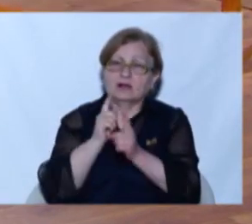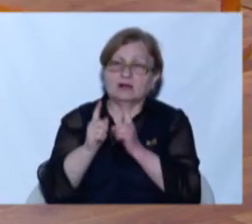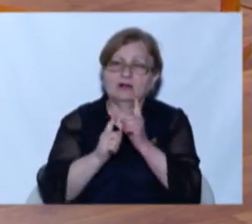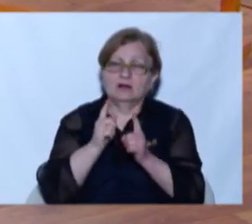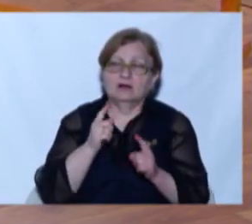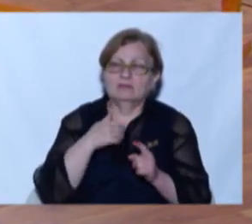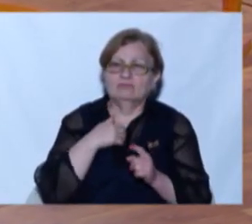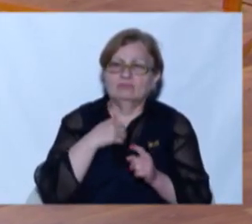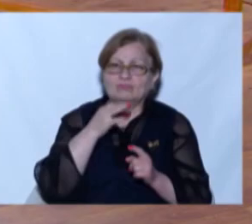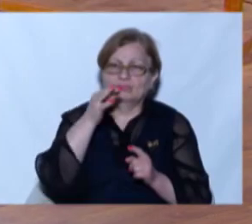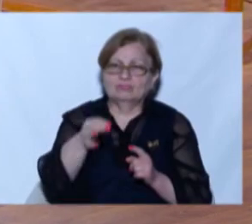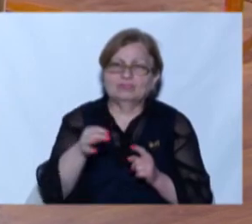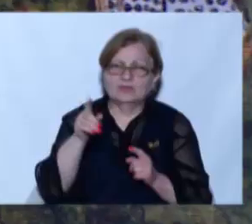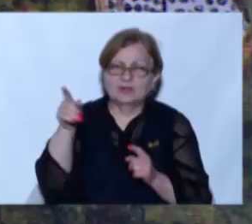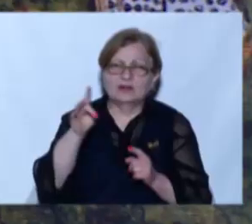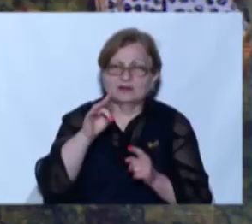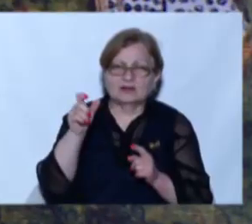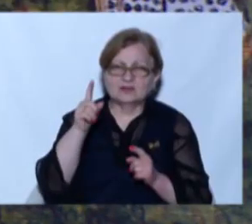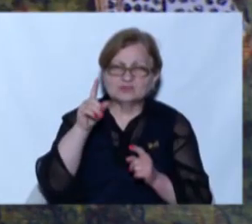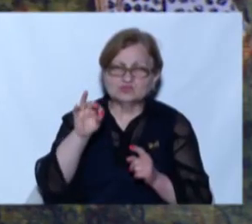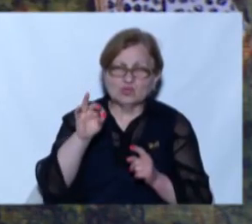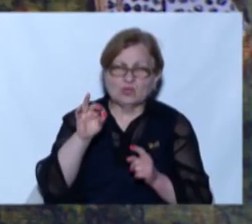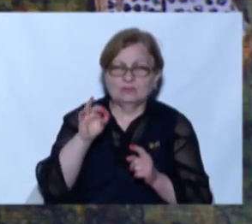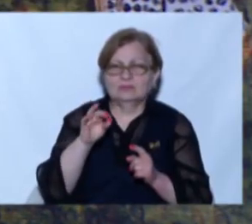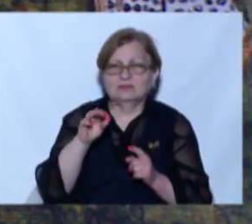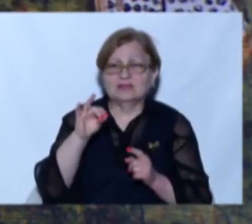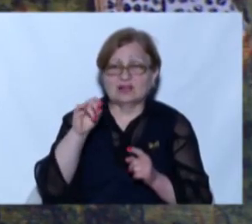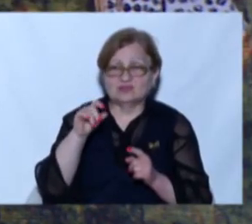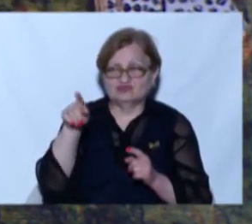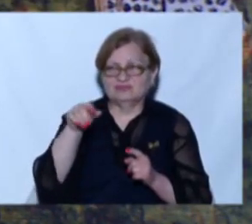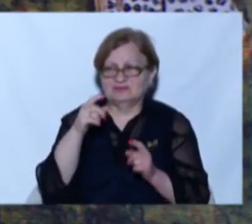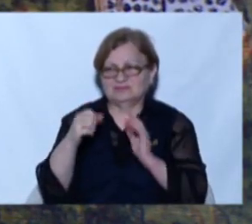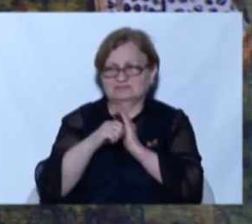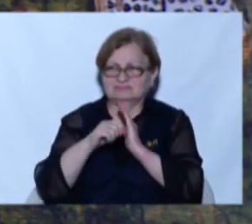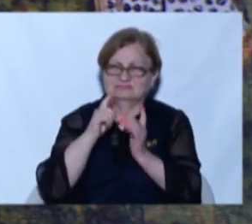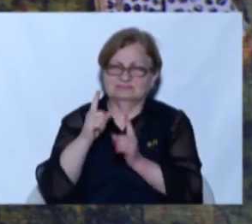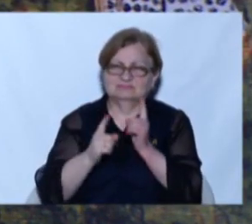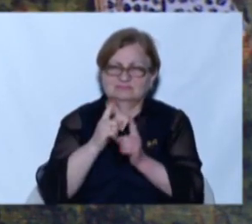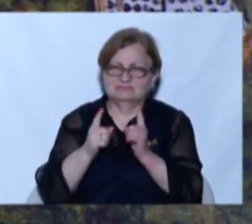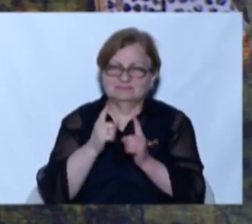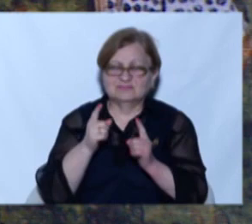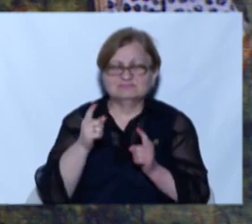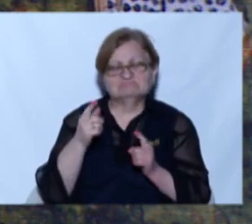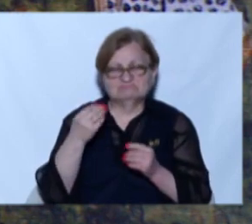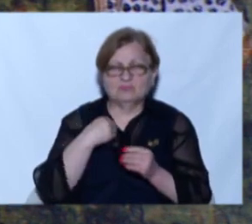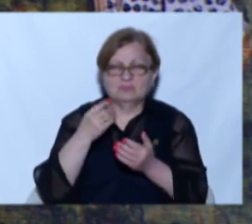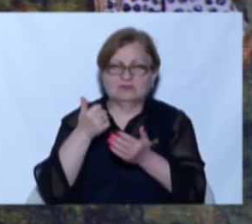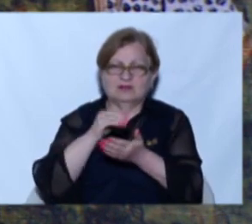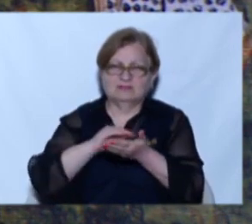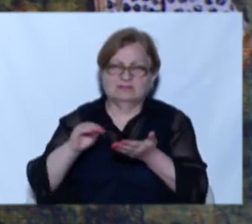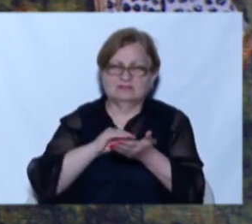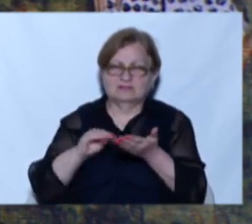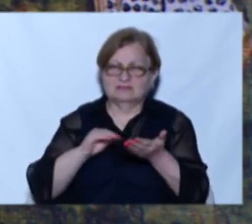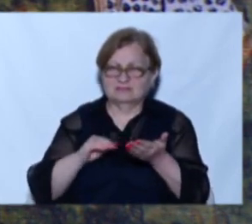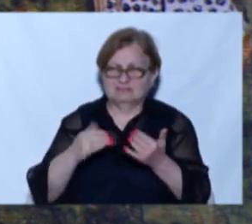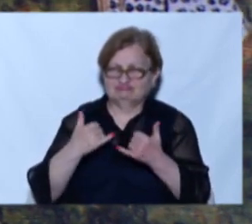უნდა რეზომეთკი ძმაკაცია ჩემი, თანაც მოადგილეა ჭინჭარში. დარწმუნებული ვარ ისეთ რეცენზიას დაწერს, ტაშით და